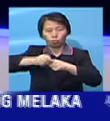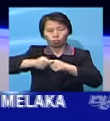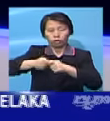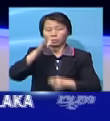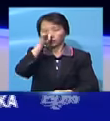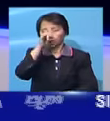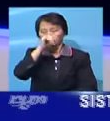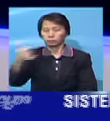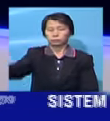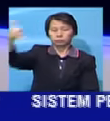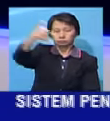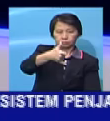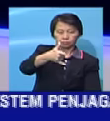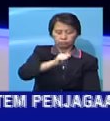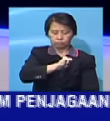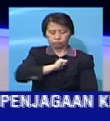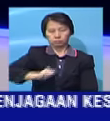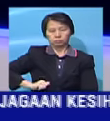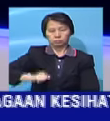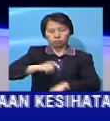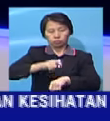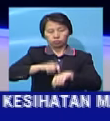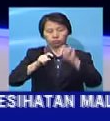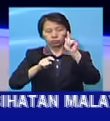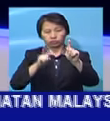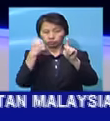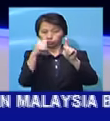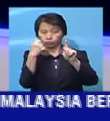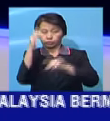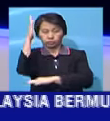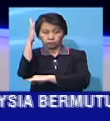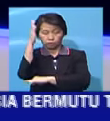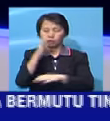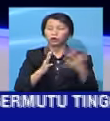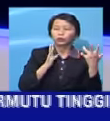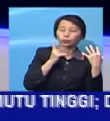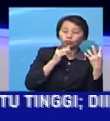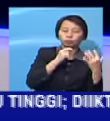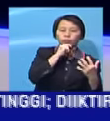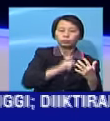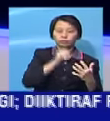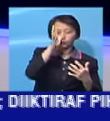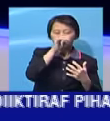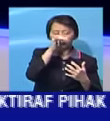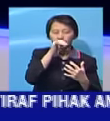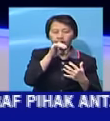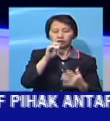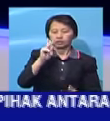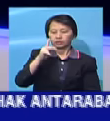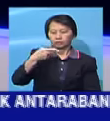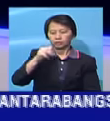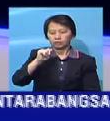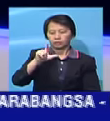keberangkatan tiba seri Paduka pada kira-kira 110 tengah hari disambut yang di-pertua Negeri Melaka Tun Mohamad Khalil